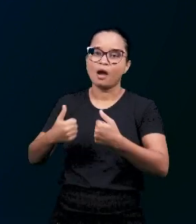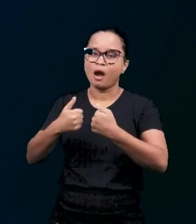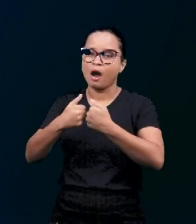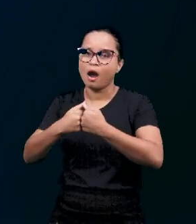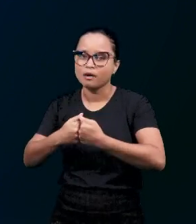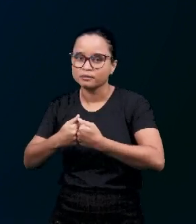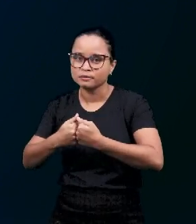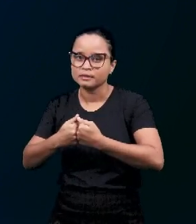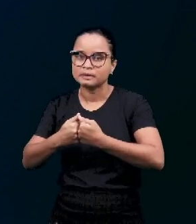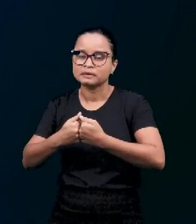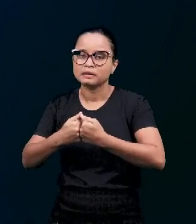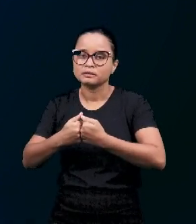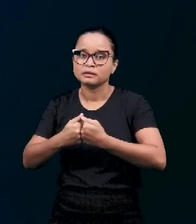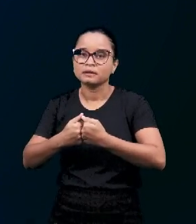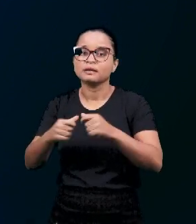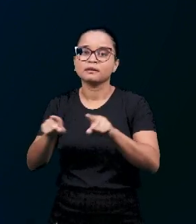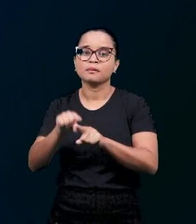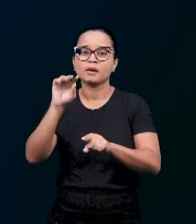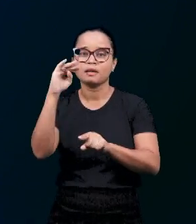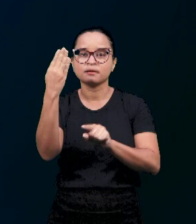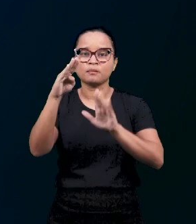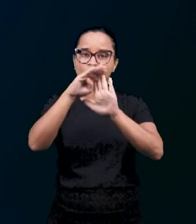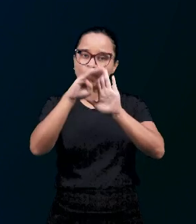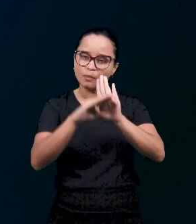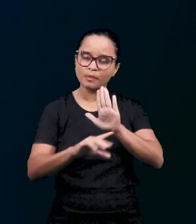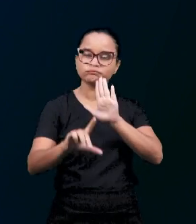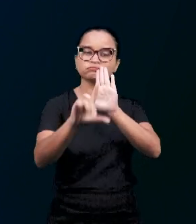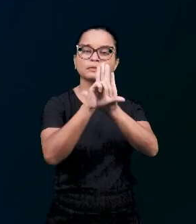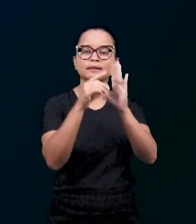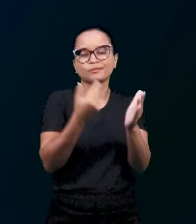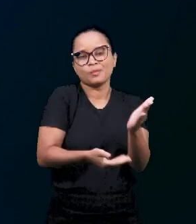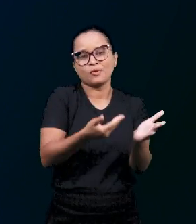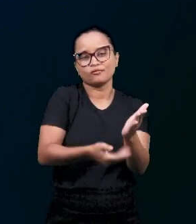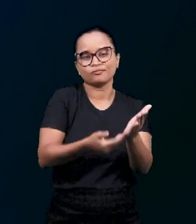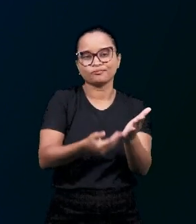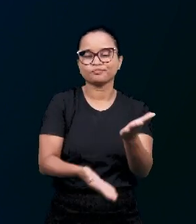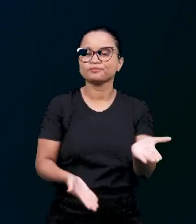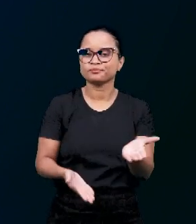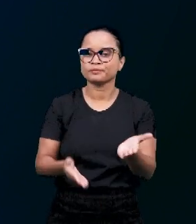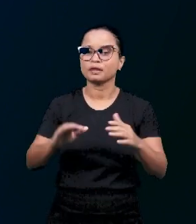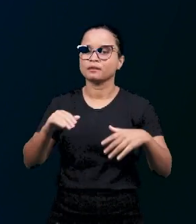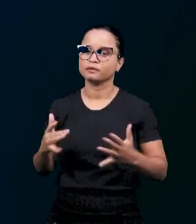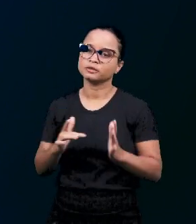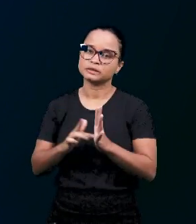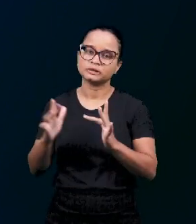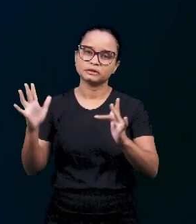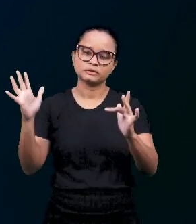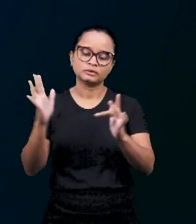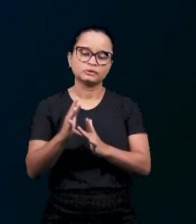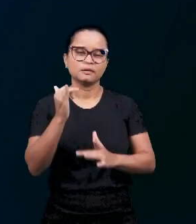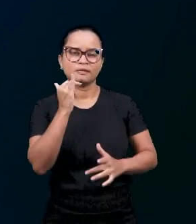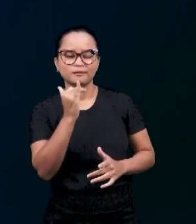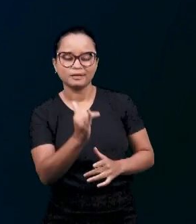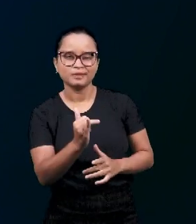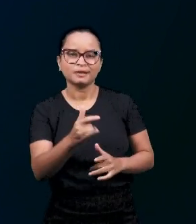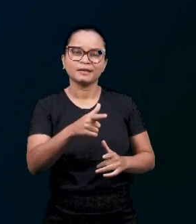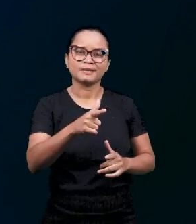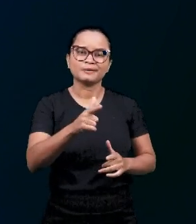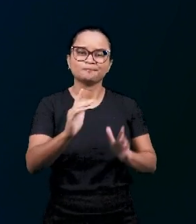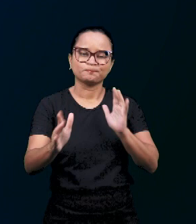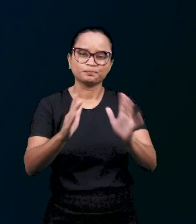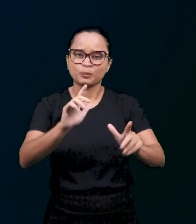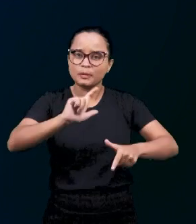de celle qui est veuve. Il avait perdu l'âge de l'alliance, les tables de la loi. Le Seigneur Jésus lamentait sur cet état